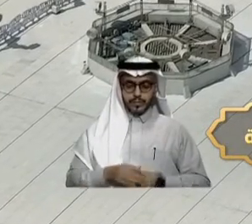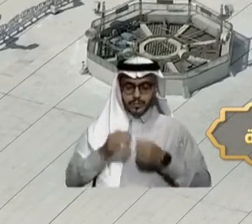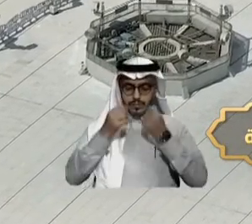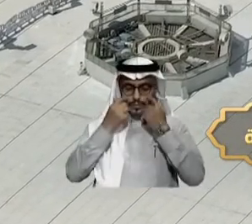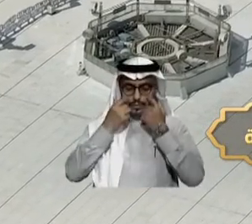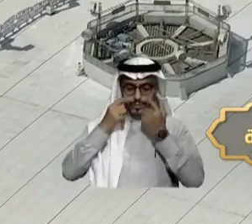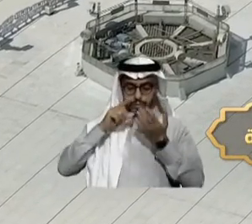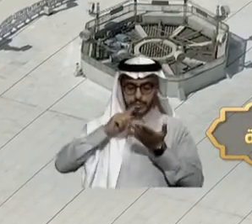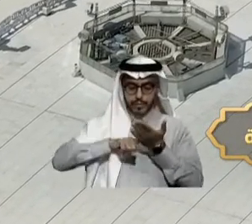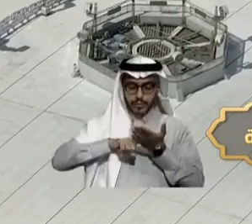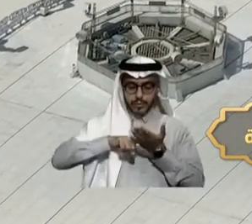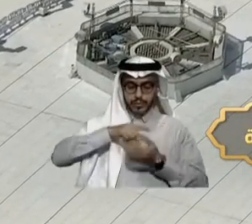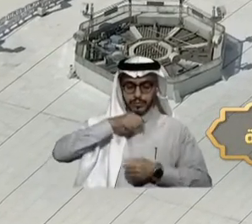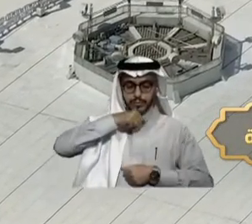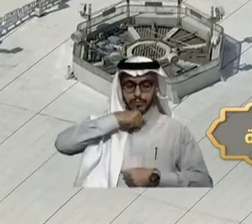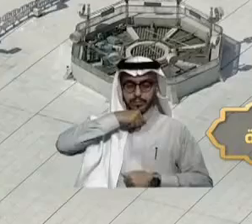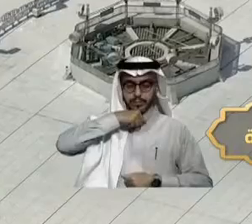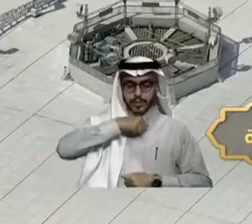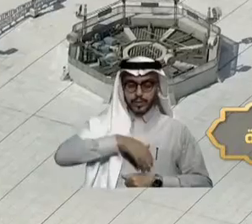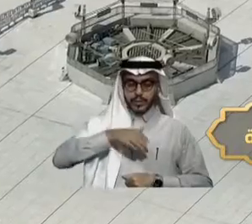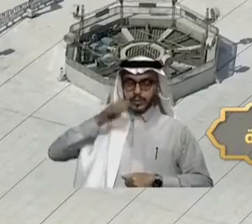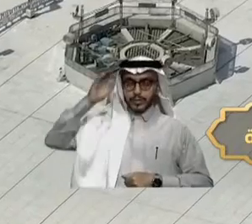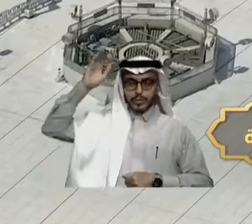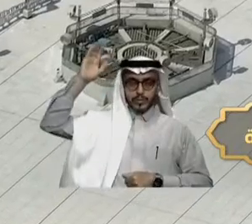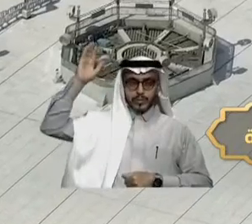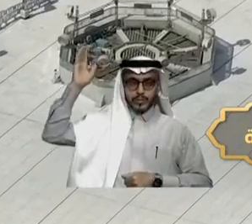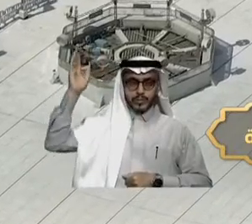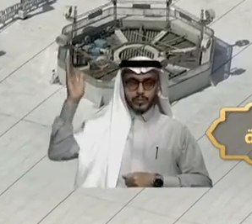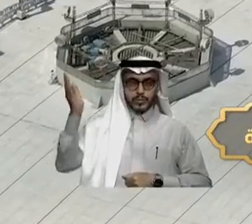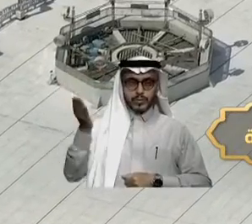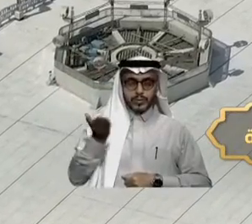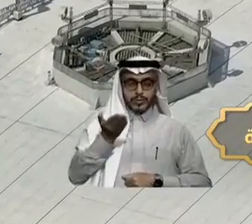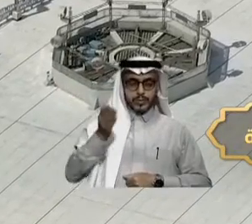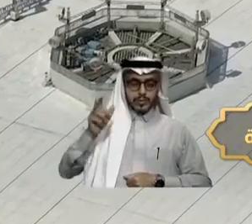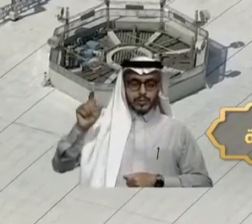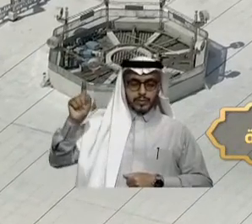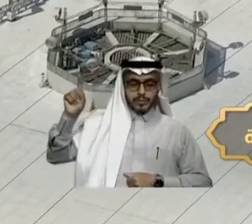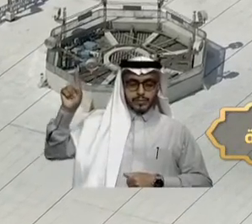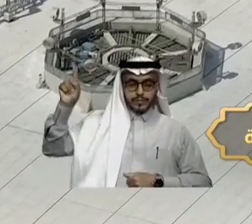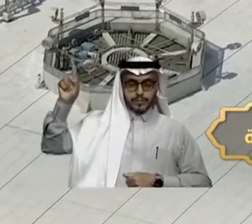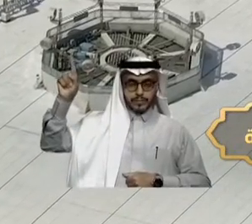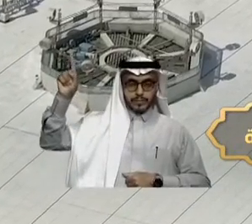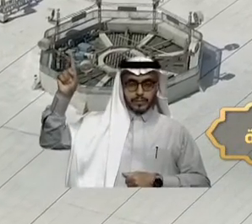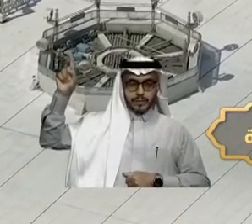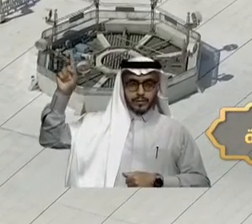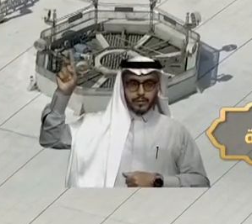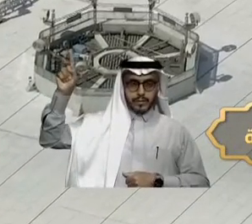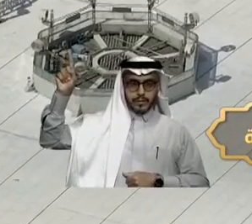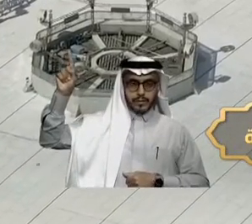الله، أشهد أن محمد رسول الله،